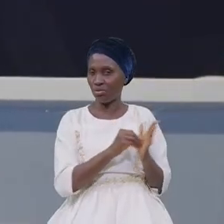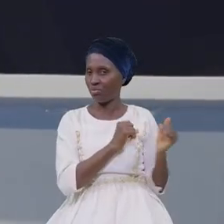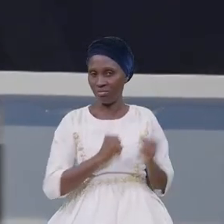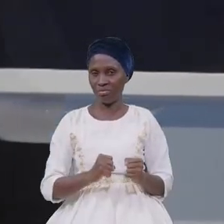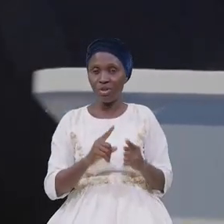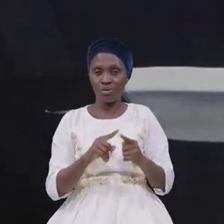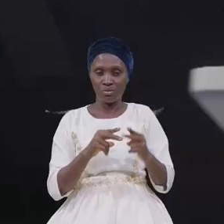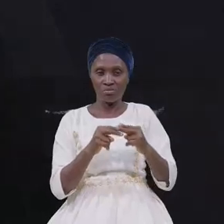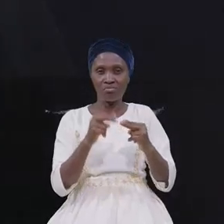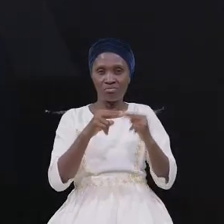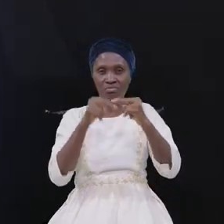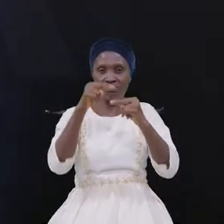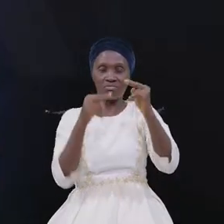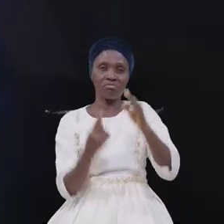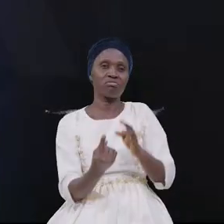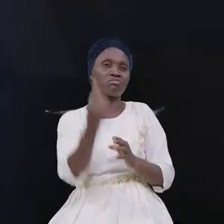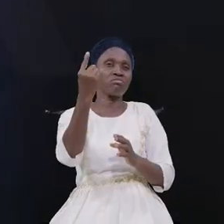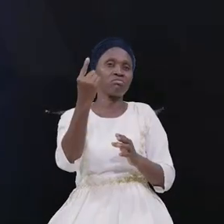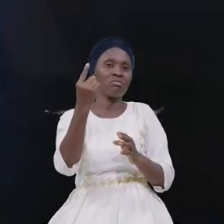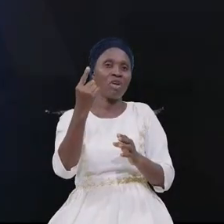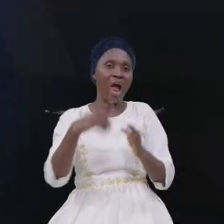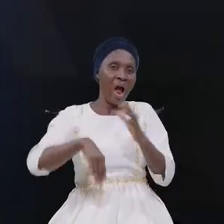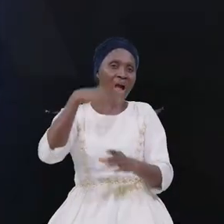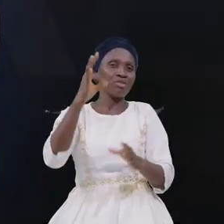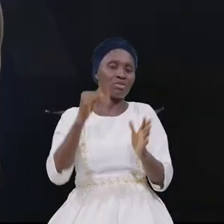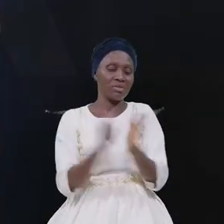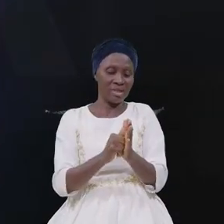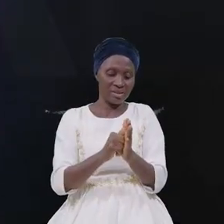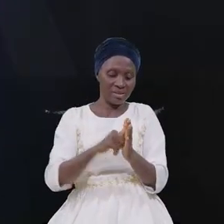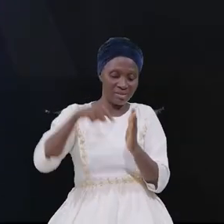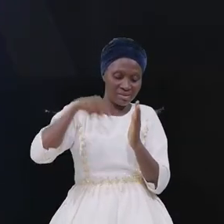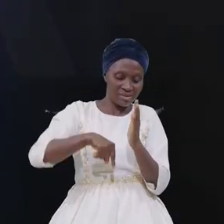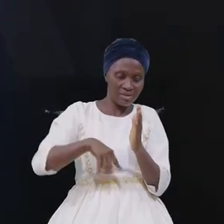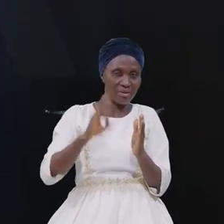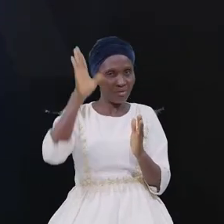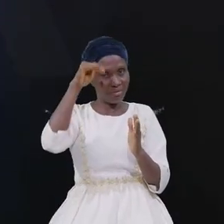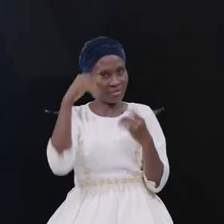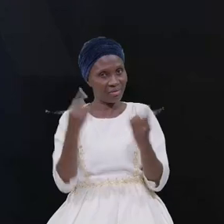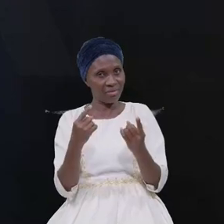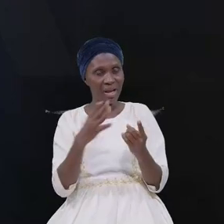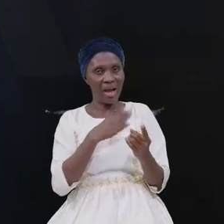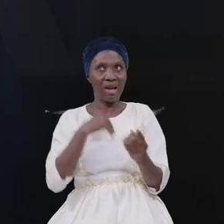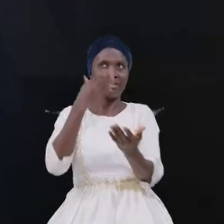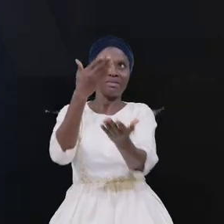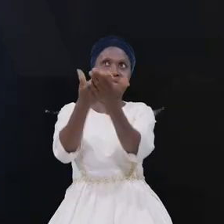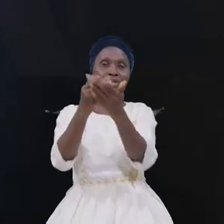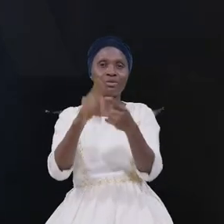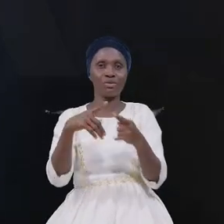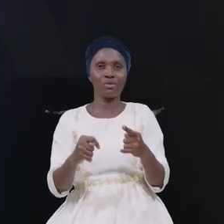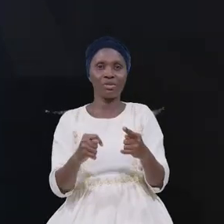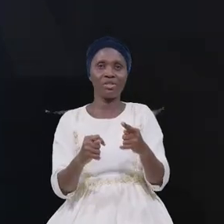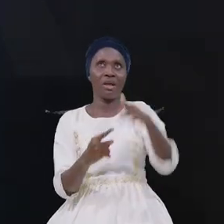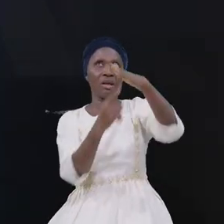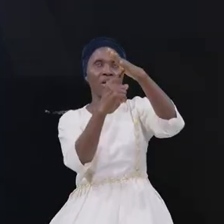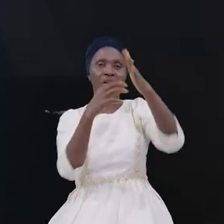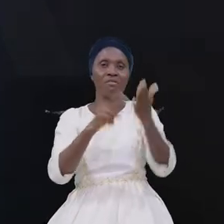efforts, va essayer de sortir de cette fosse de la rébellion pour parvenir au sommet de